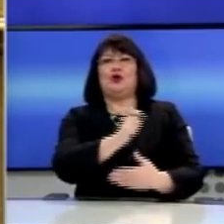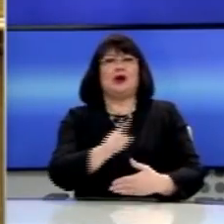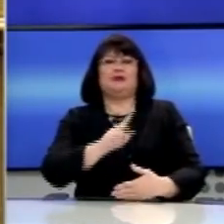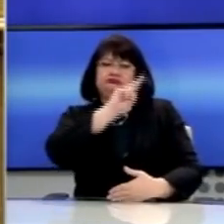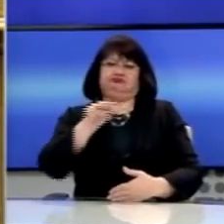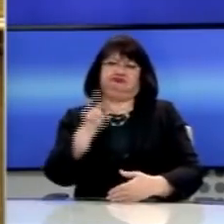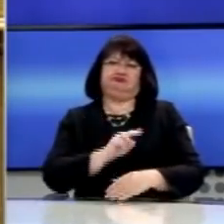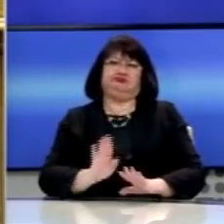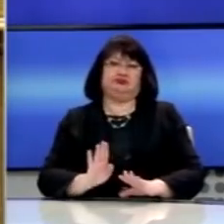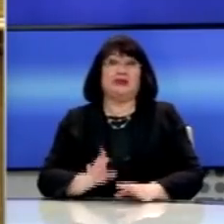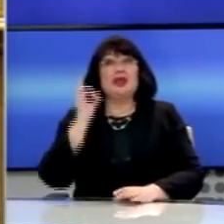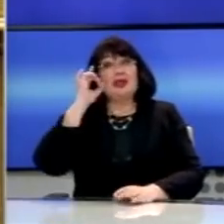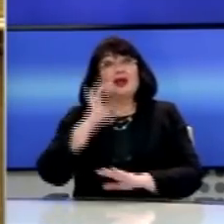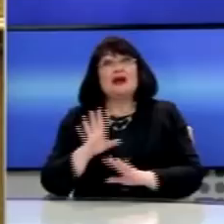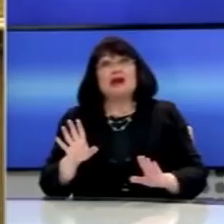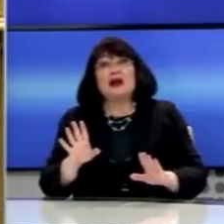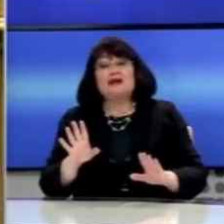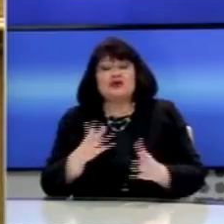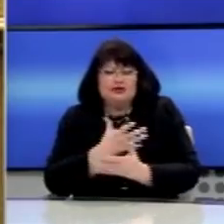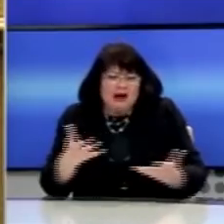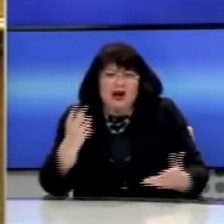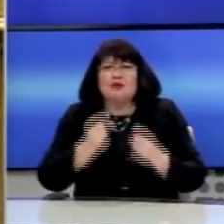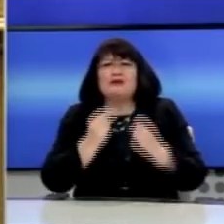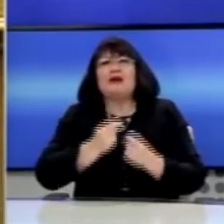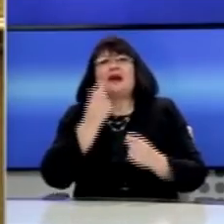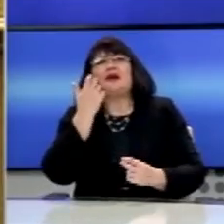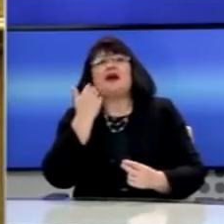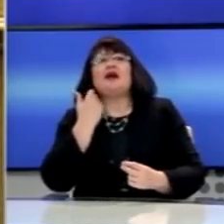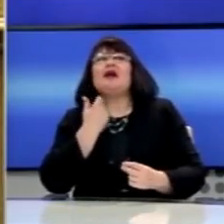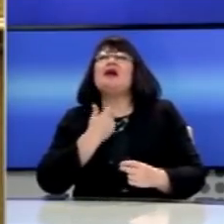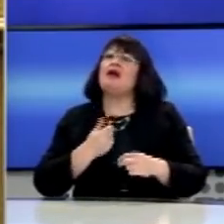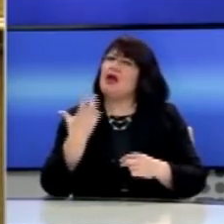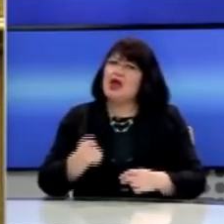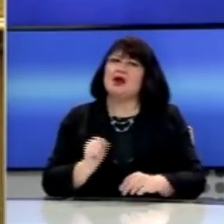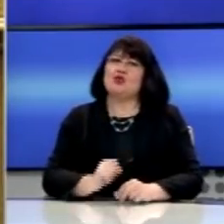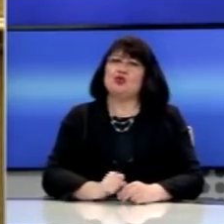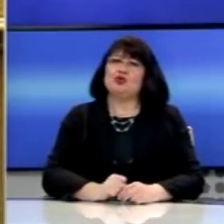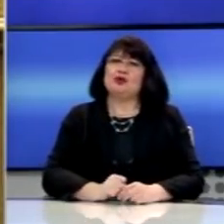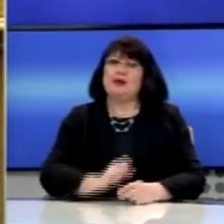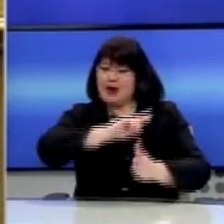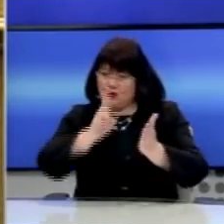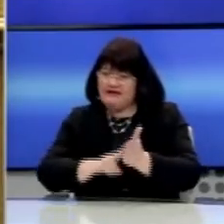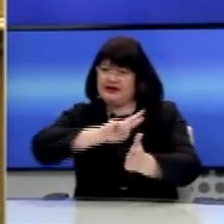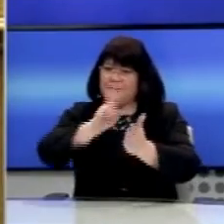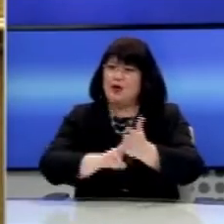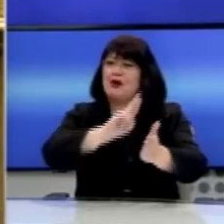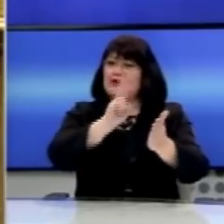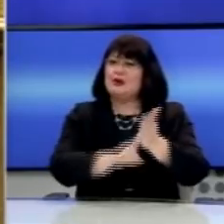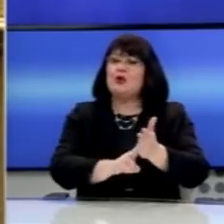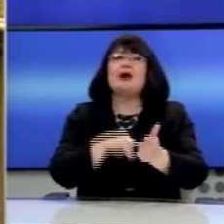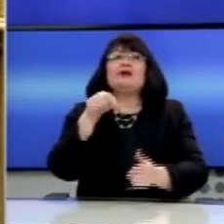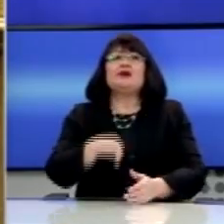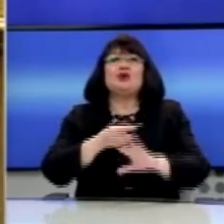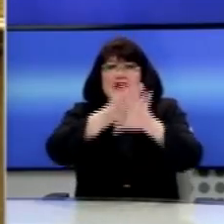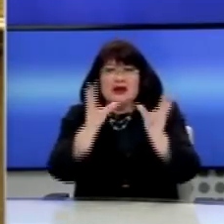έχετε συνέστηση του όγκου των προβλημάτων, ειδικά εκεί που τα περιοριστικά μέτρα έχουν γενικευμένο